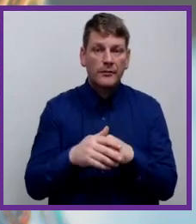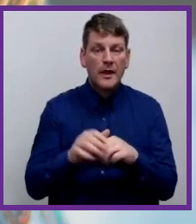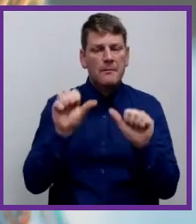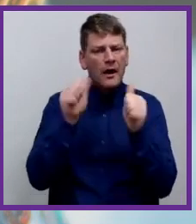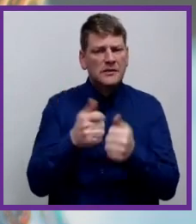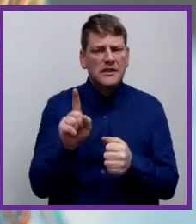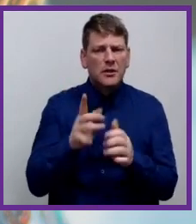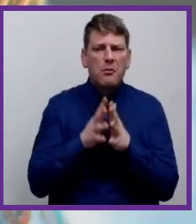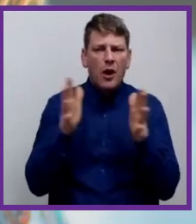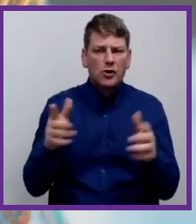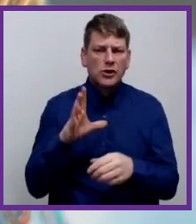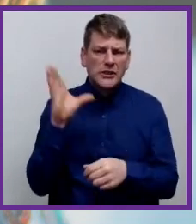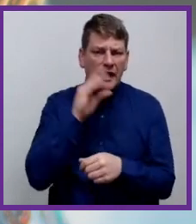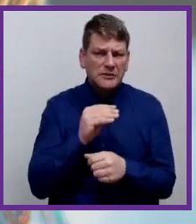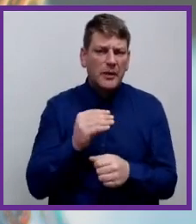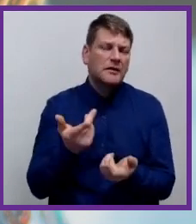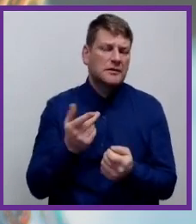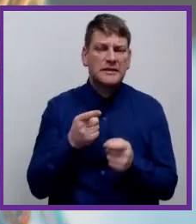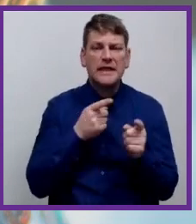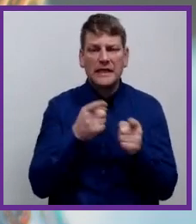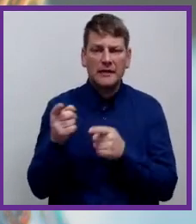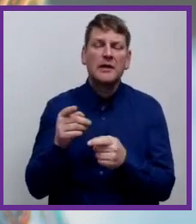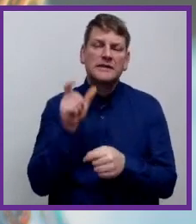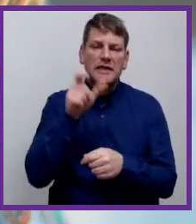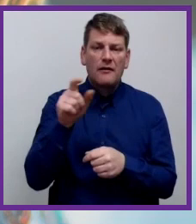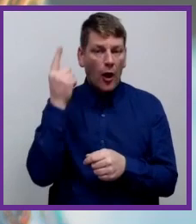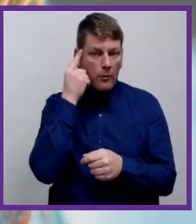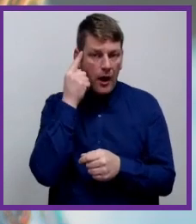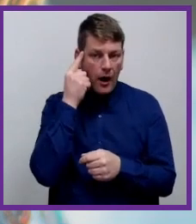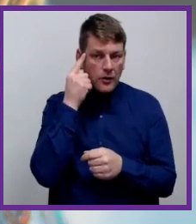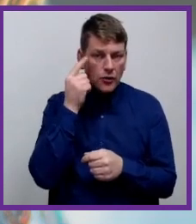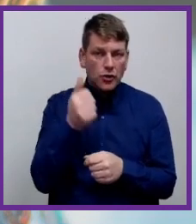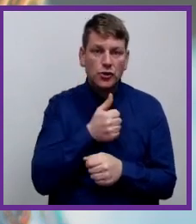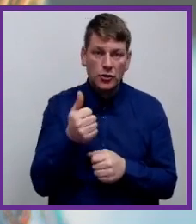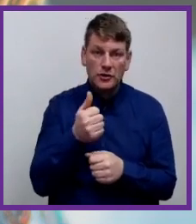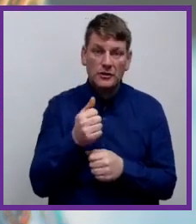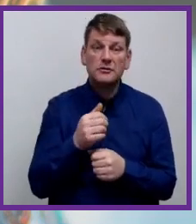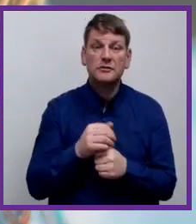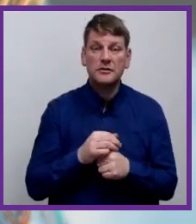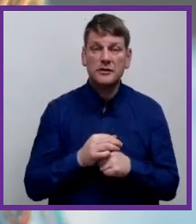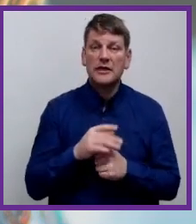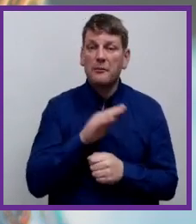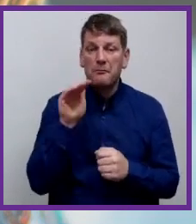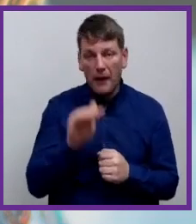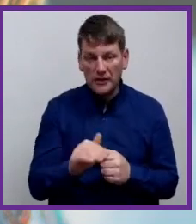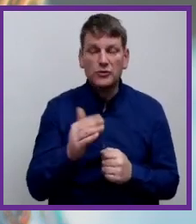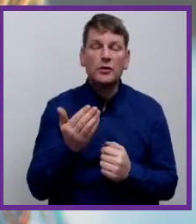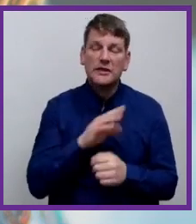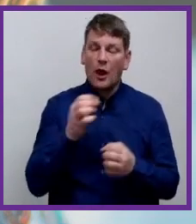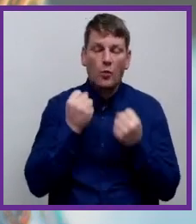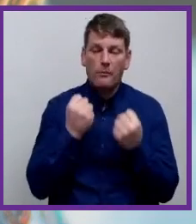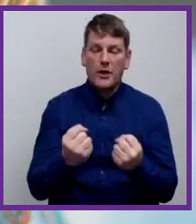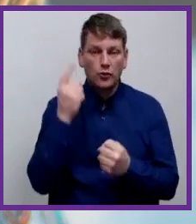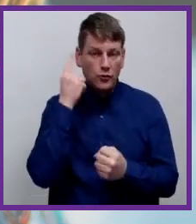Māksliniekam ir plašas iespējas ietekmēt cilvēku prātus, jo īpaši nenogriedušas prātus, bērns un jaunieši. Un